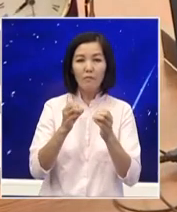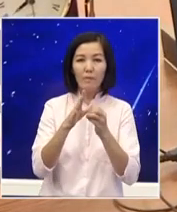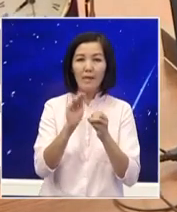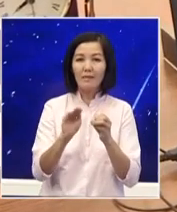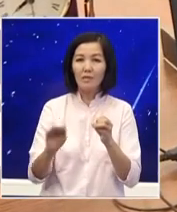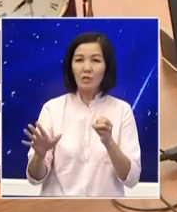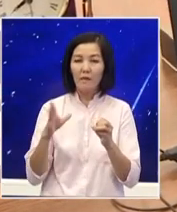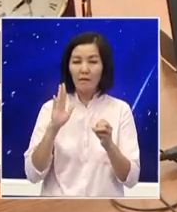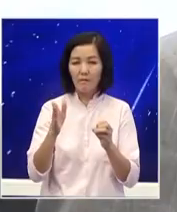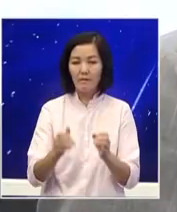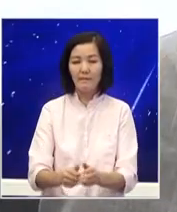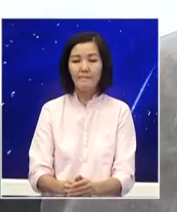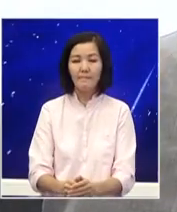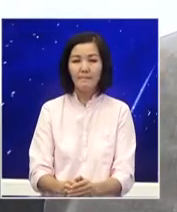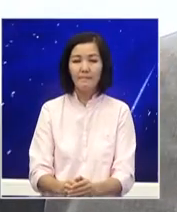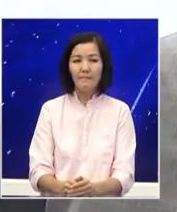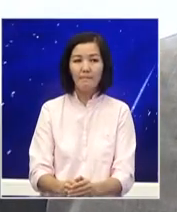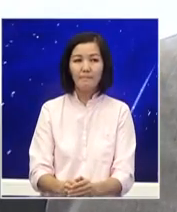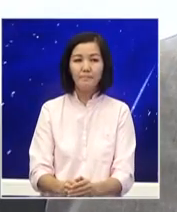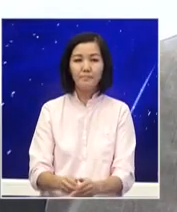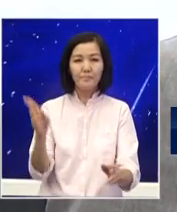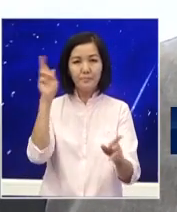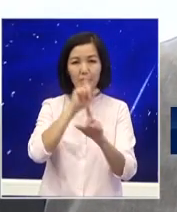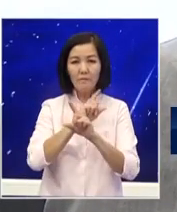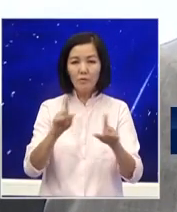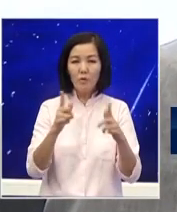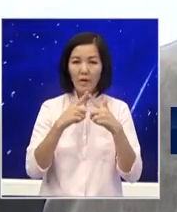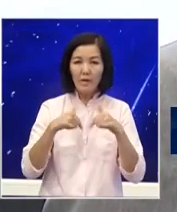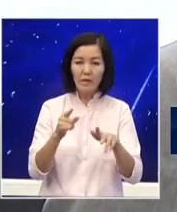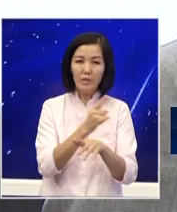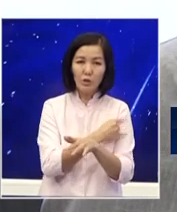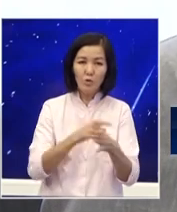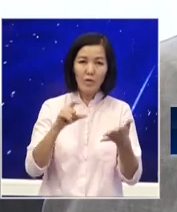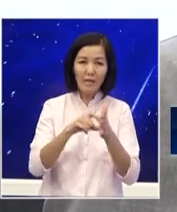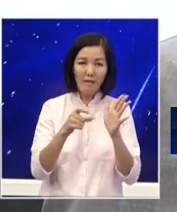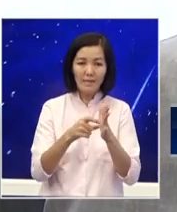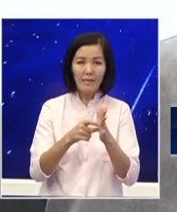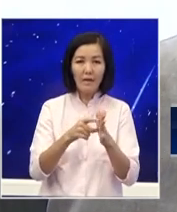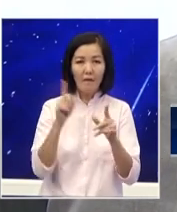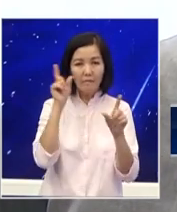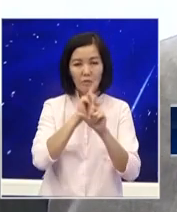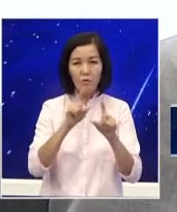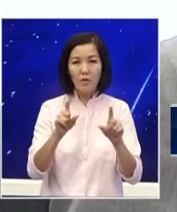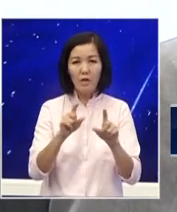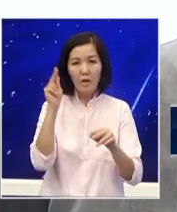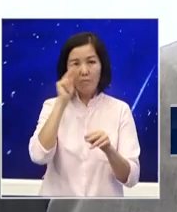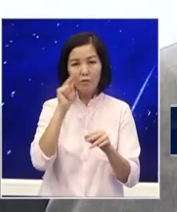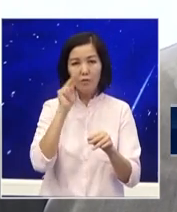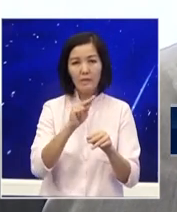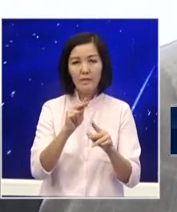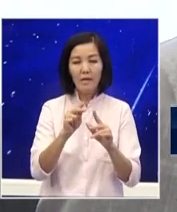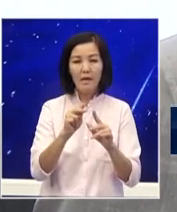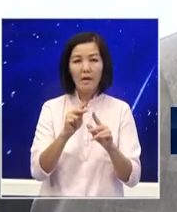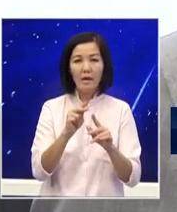человек в школах где будут организованы дежурные классы и в школах которые будут обучаться в штатном